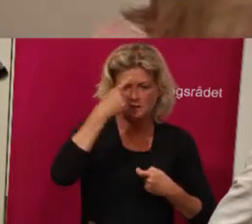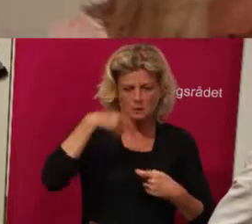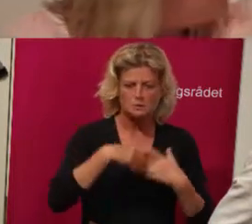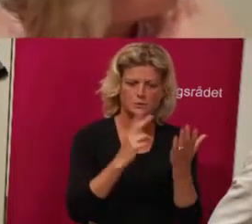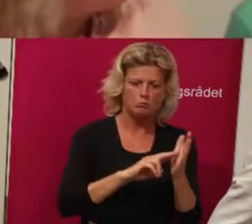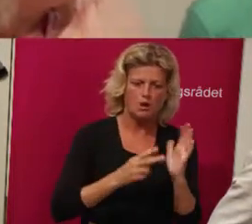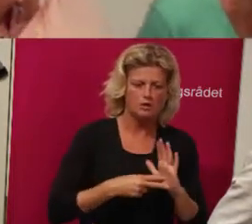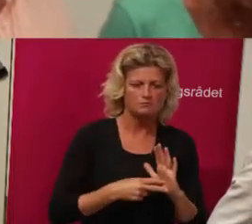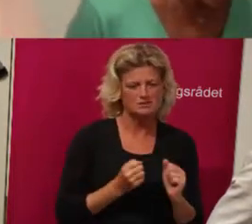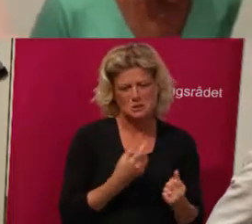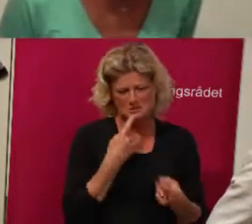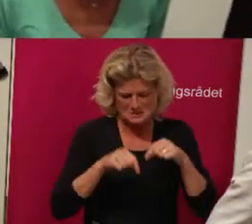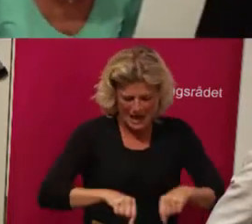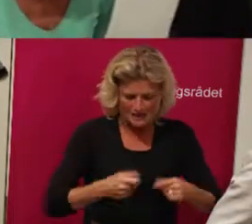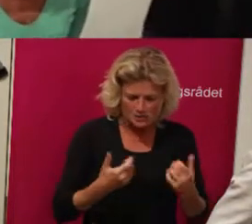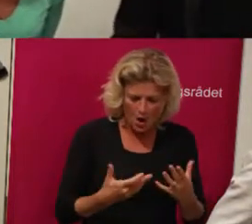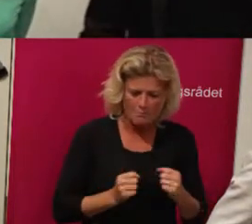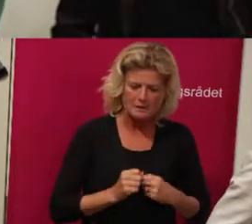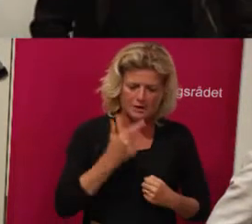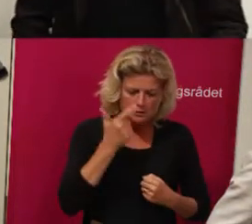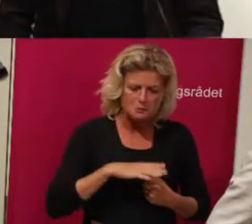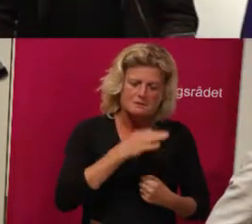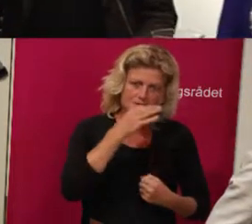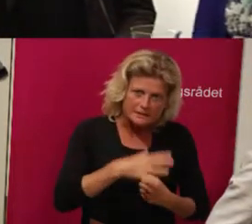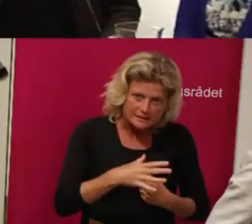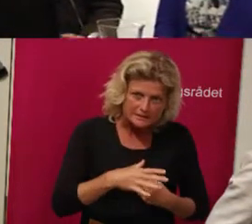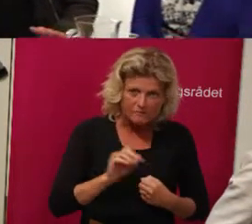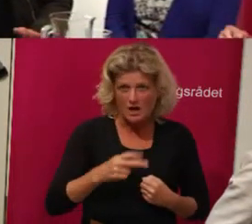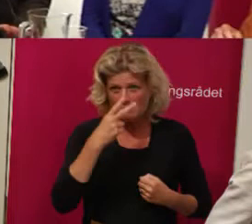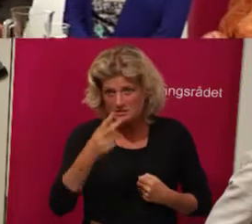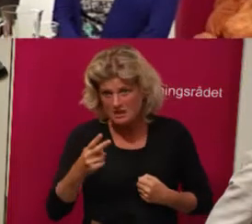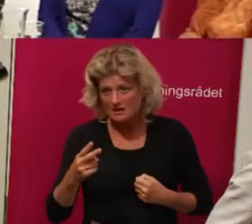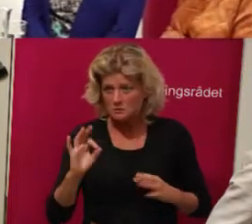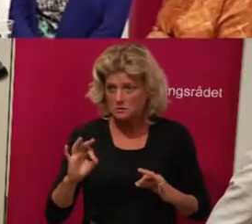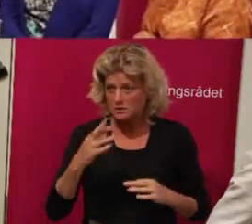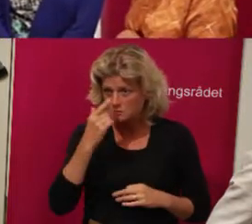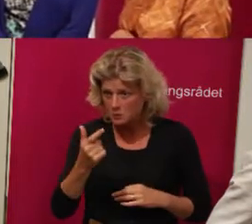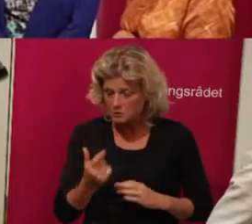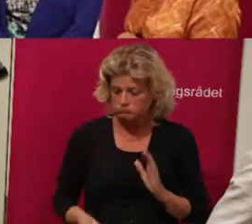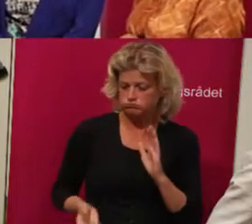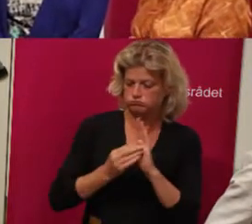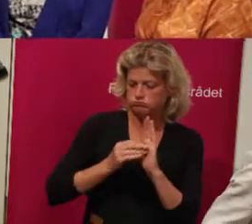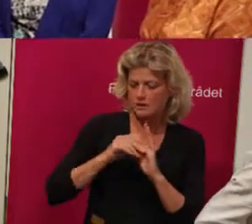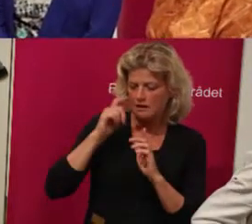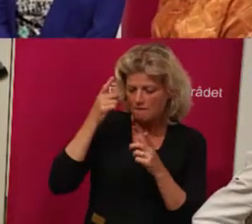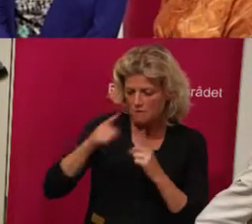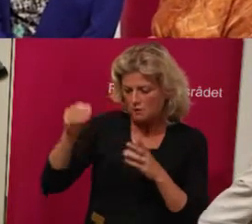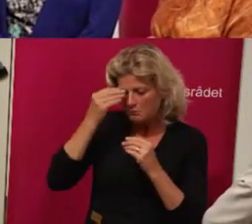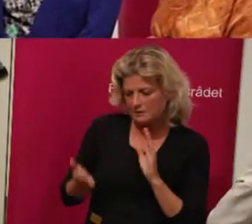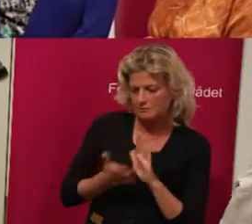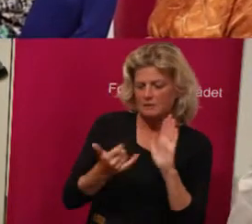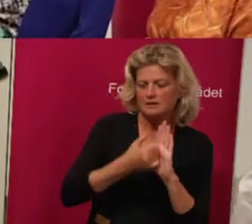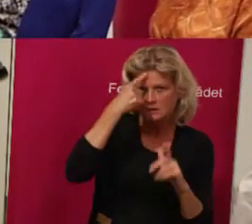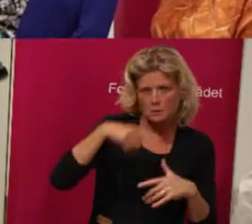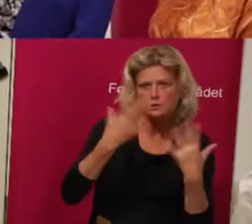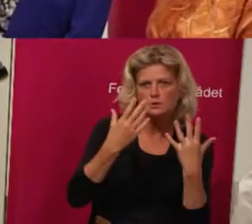kanske inte det vi ska samtala om här, men alltså, det finns en risk kan jag känna de gånger när jag har sett folkbildningen, när man lyfter in folkbildningen i kulturplanen så blir vi en